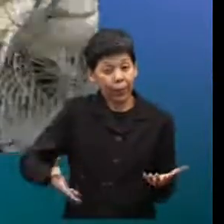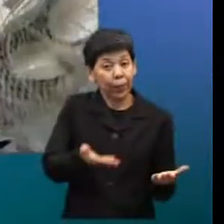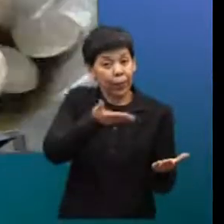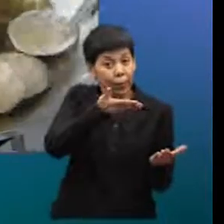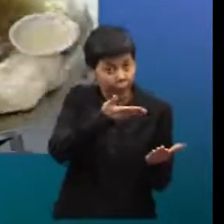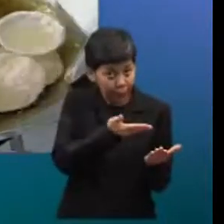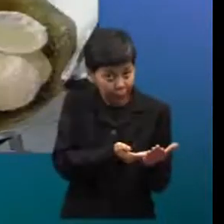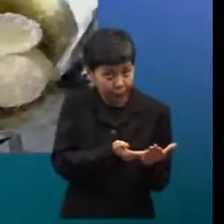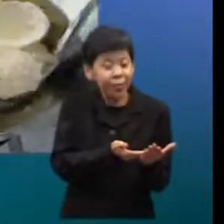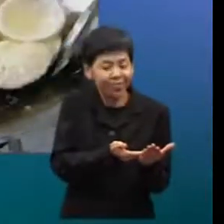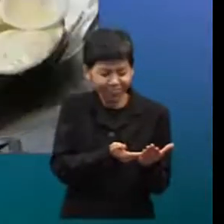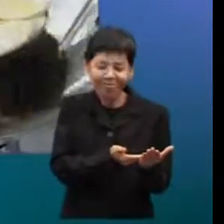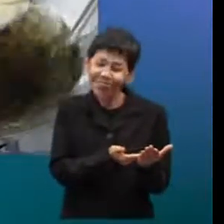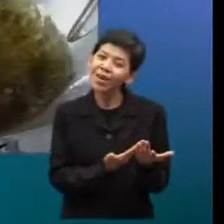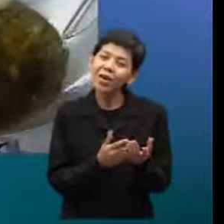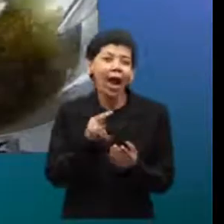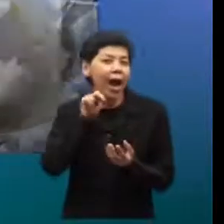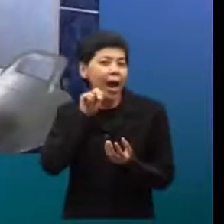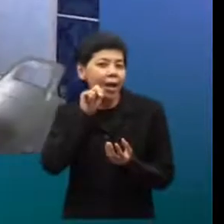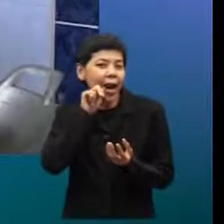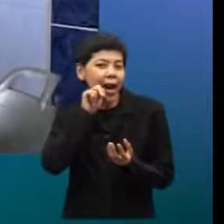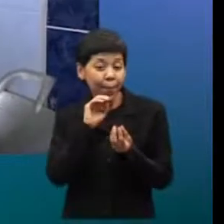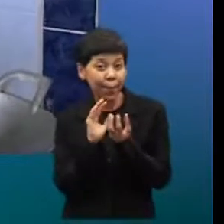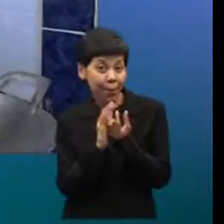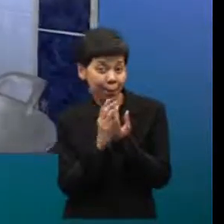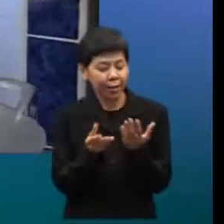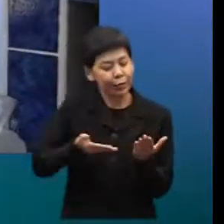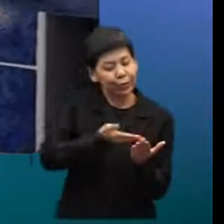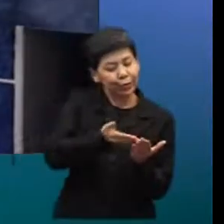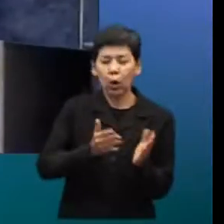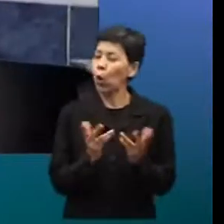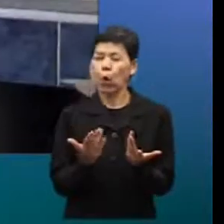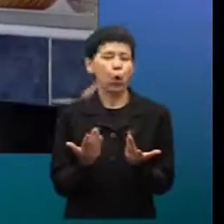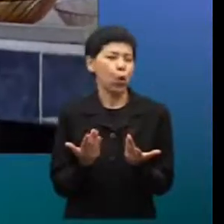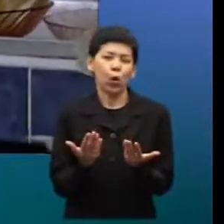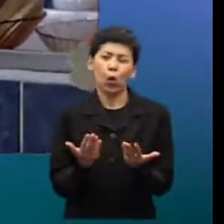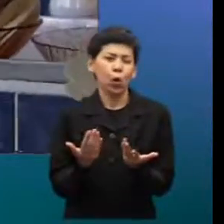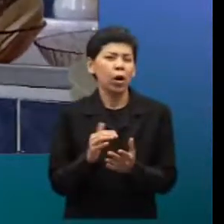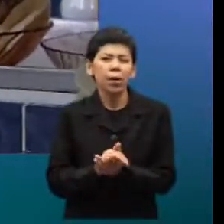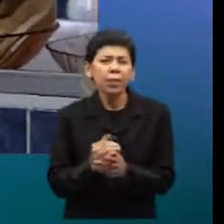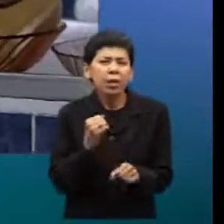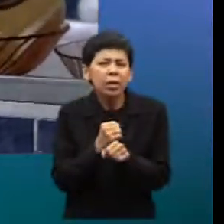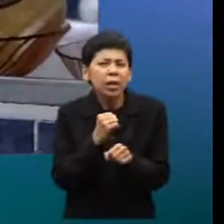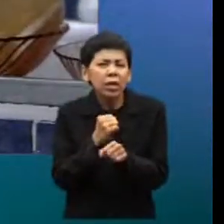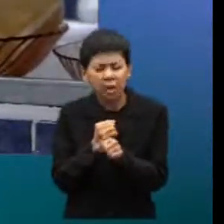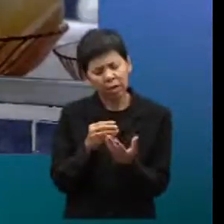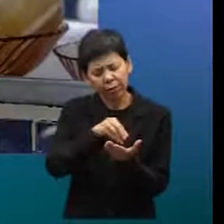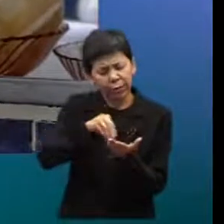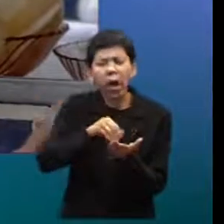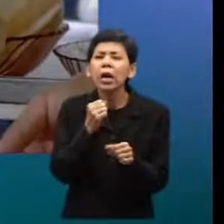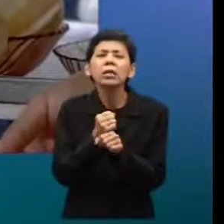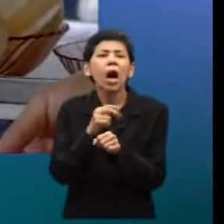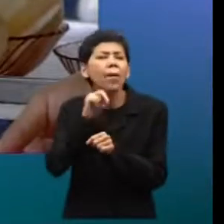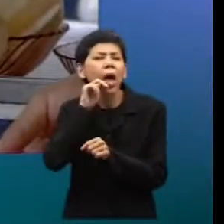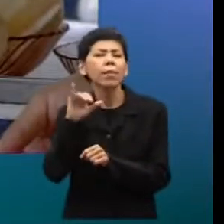ทะพร้อมที่จะนำไปทาหน้าด้วยน้ำผักต่อไปแต่ตอนนี้ยังทาไม่ได้นะครับเพราะเรายังไม่ได้ทำหน้